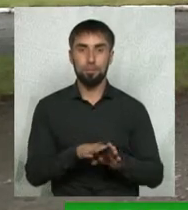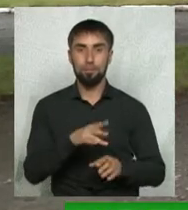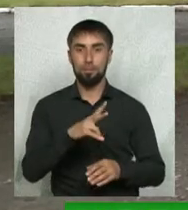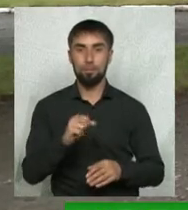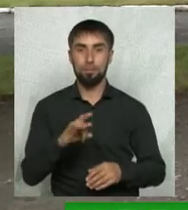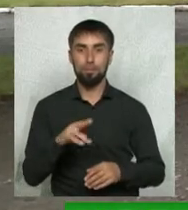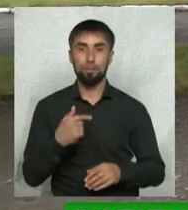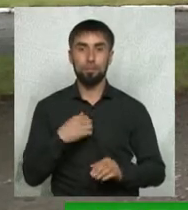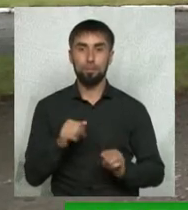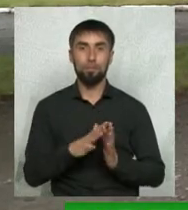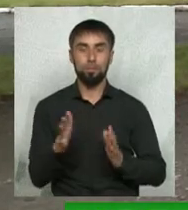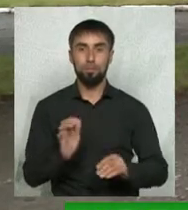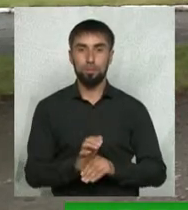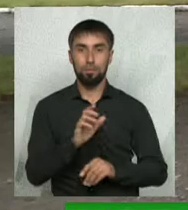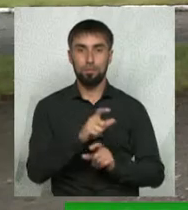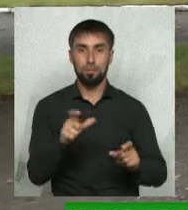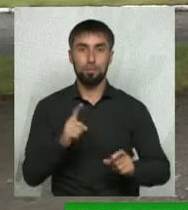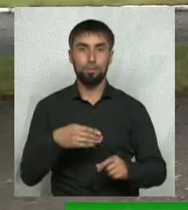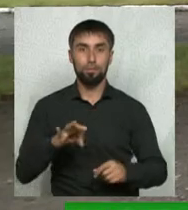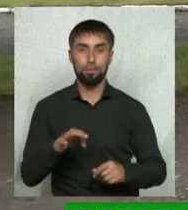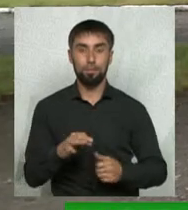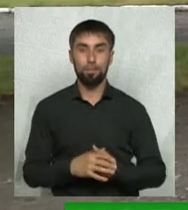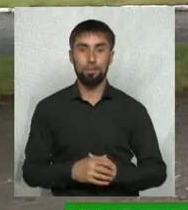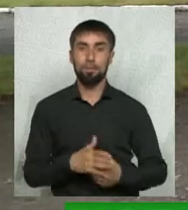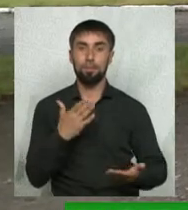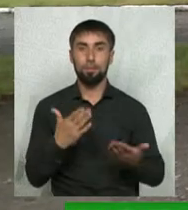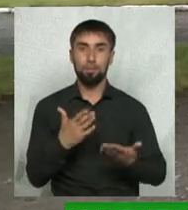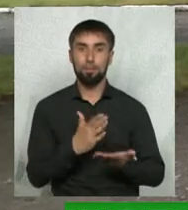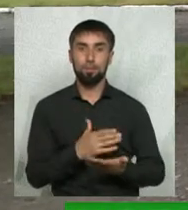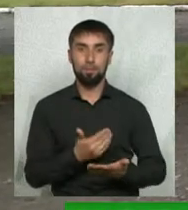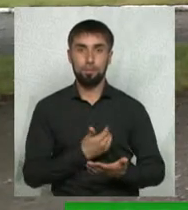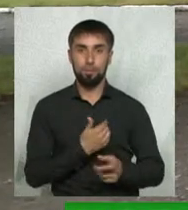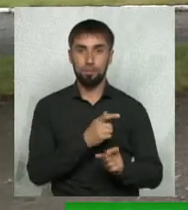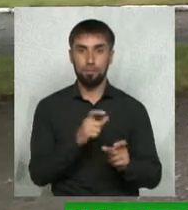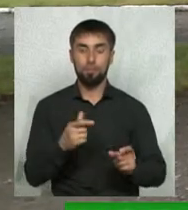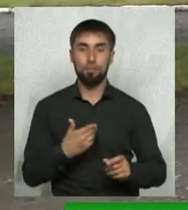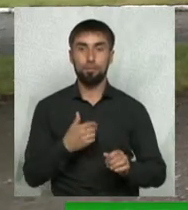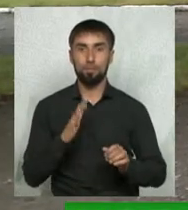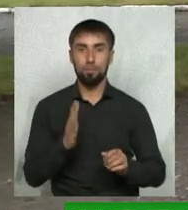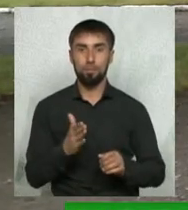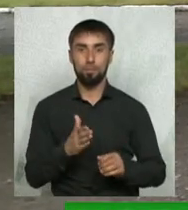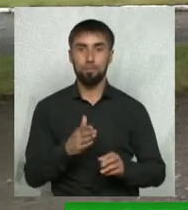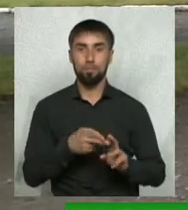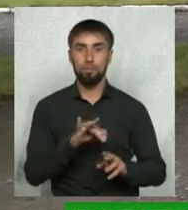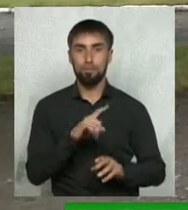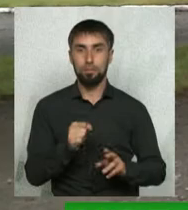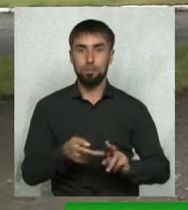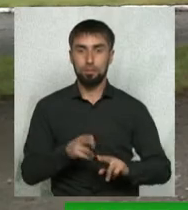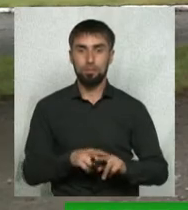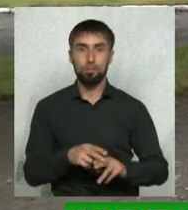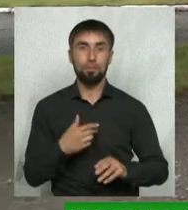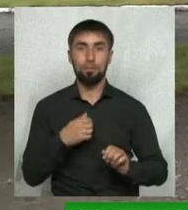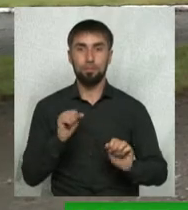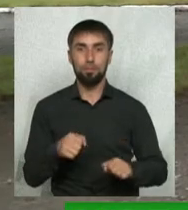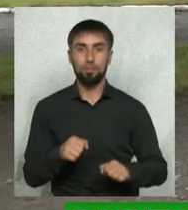мы можем и больше отправлять людей. Почему? Потому что если есть желающие, мы будем исходить из того, что мы